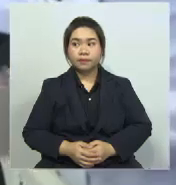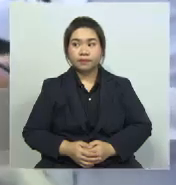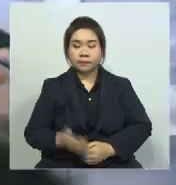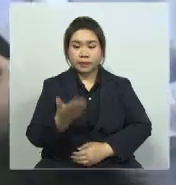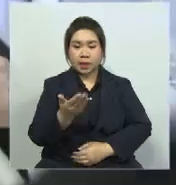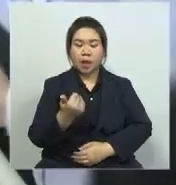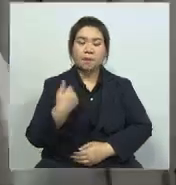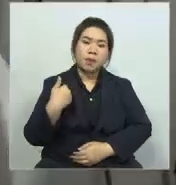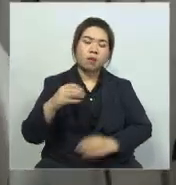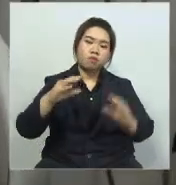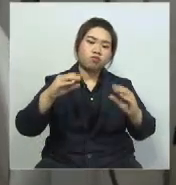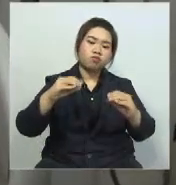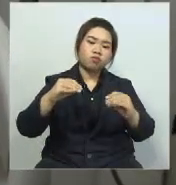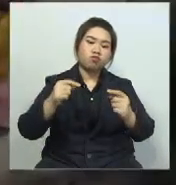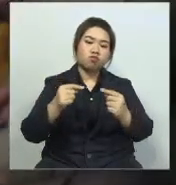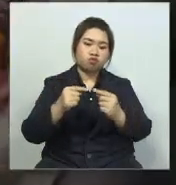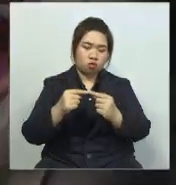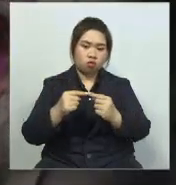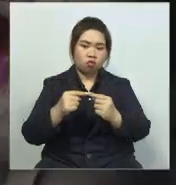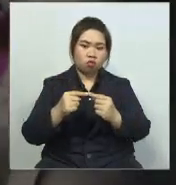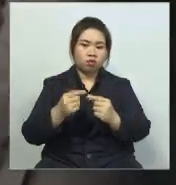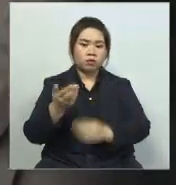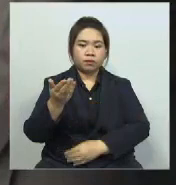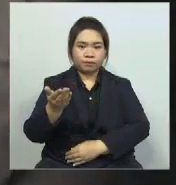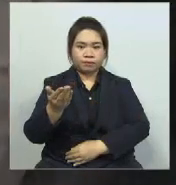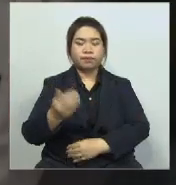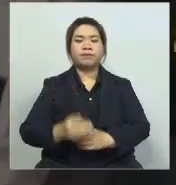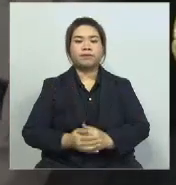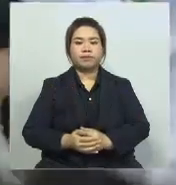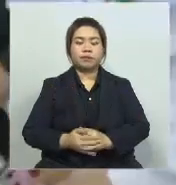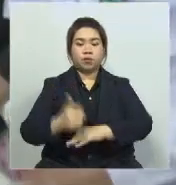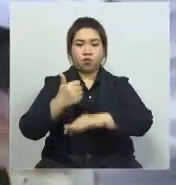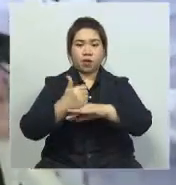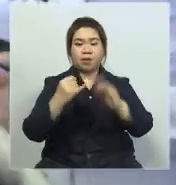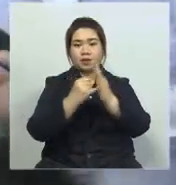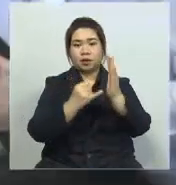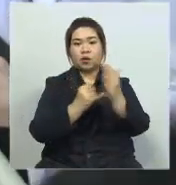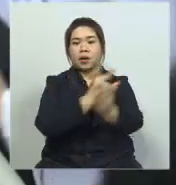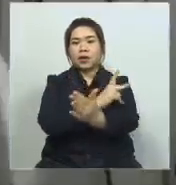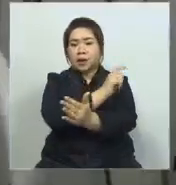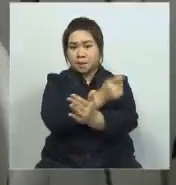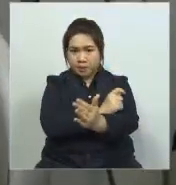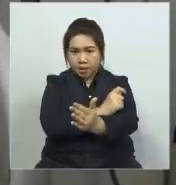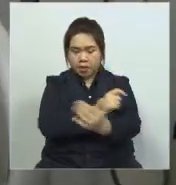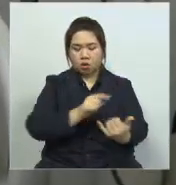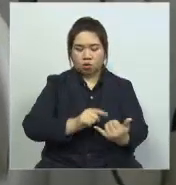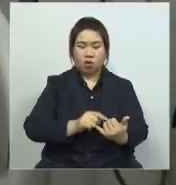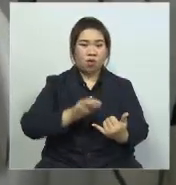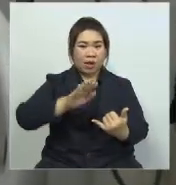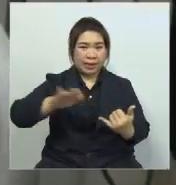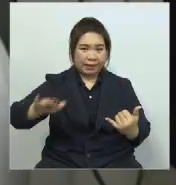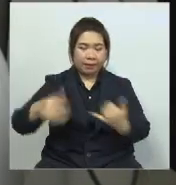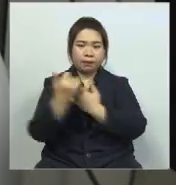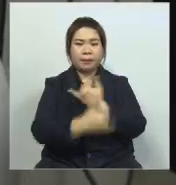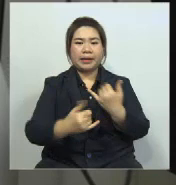นี่เป็นบทสนทนาบางช่วงนะคะระหว่างพันตำรวจโทหม่อมหลวงกิติบดีประวิตรผู้ว่าราชการจังหวัดกระบี่กับเด็กชายโบยีมี